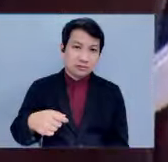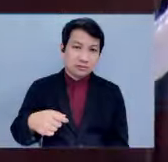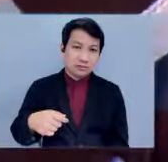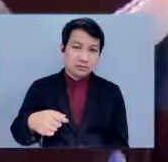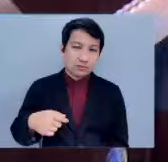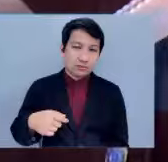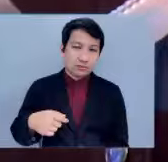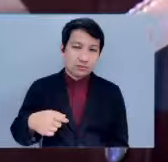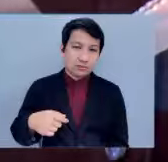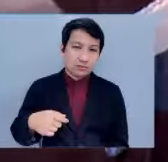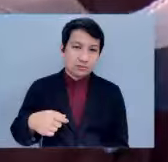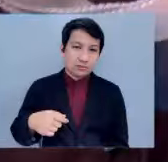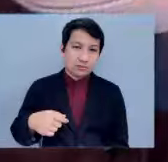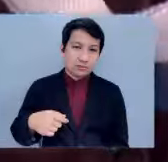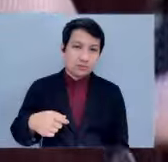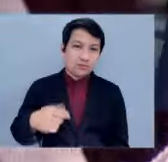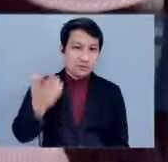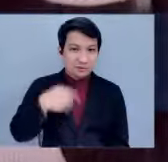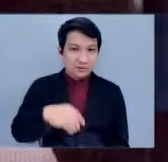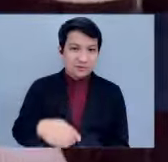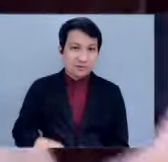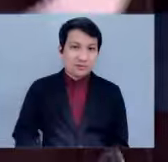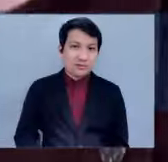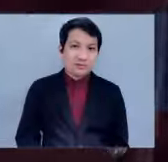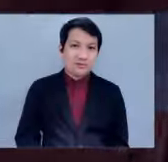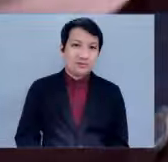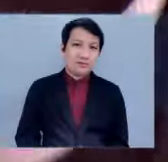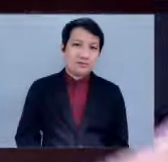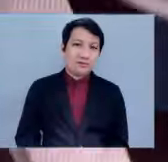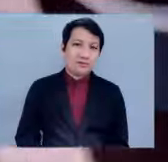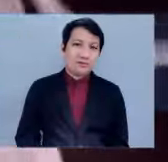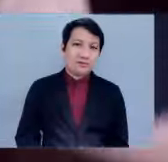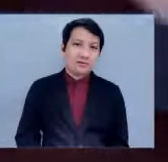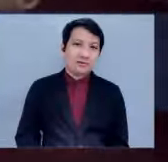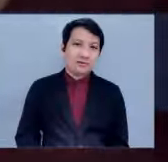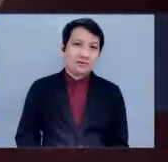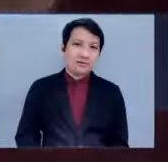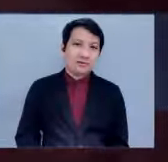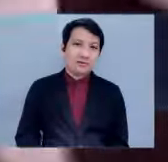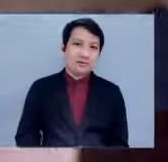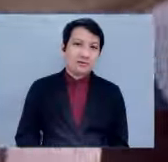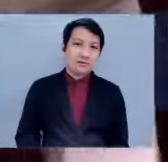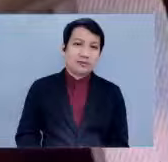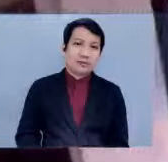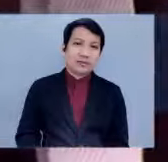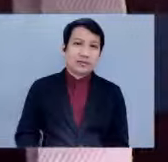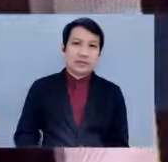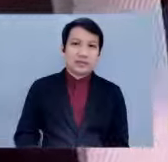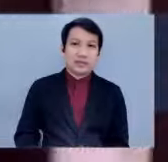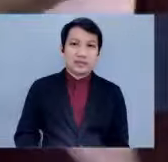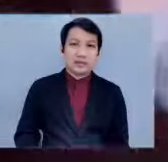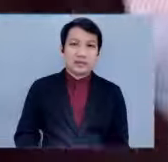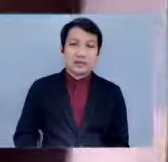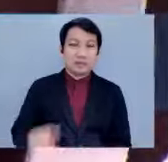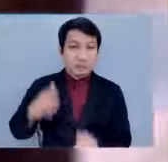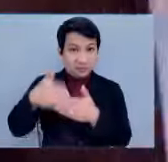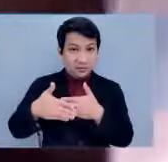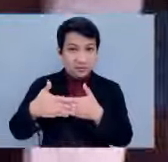Sorry. Natapon. Ang kalat doon, Jess. Meron na nga ano. Ayan. So, maski mabasa po